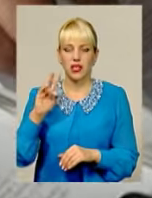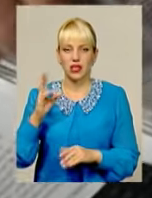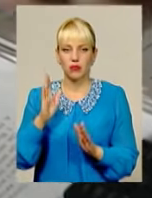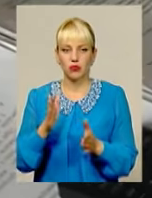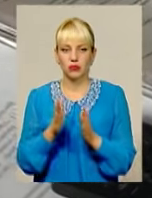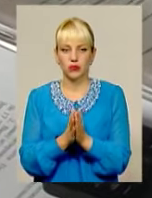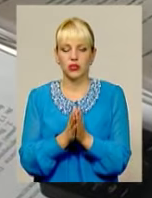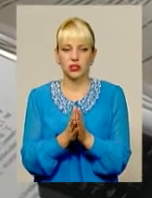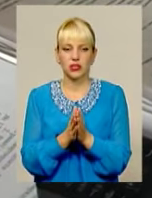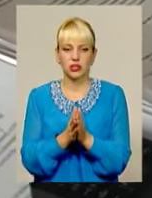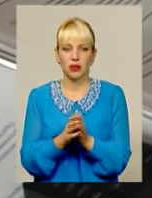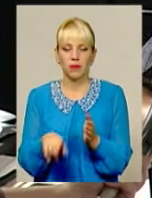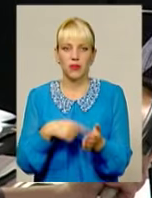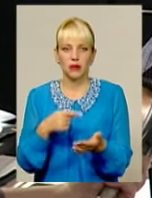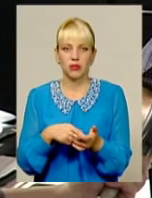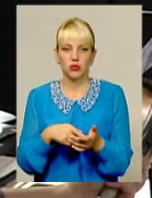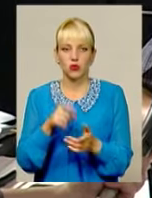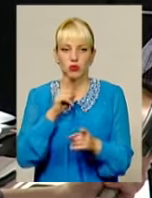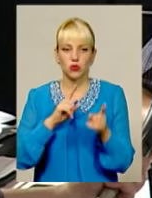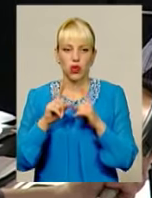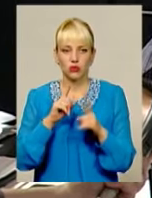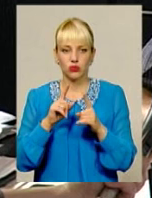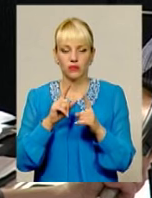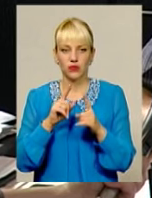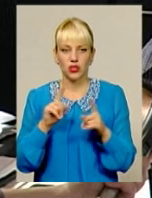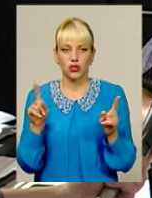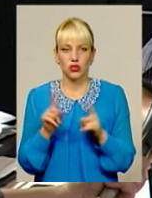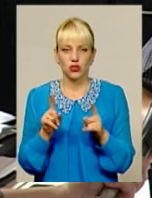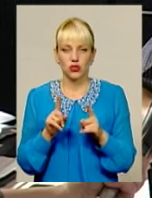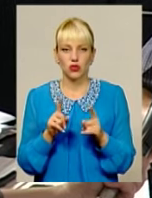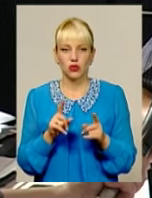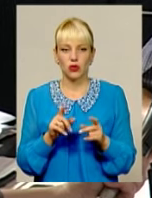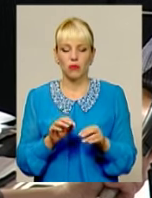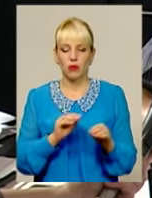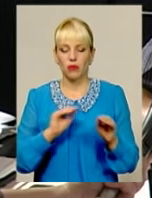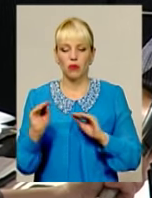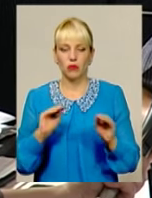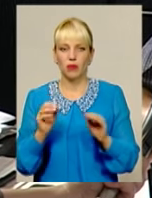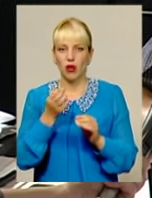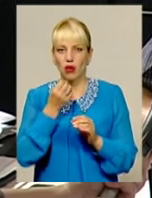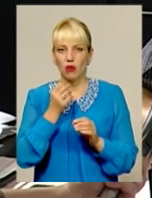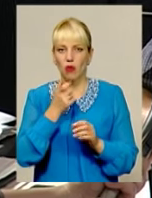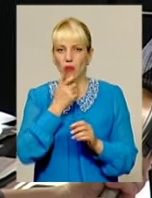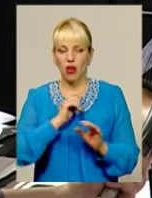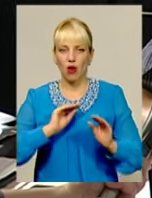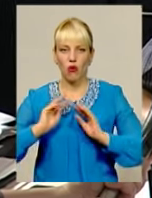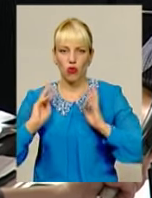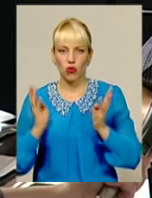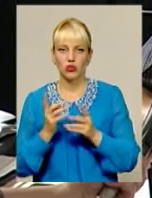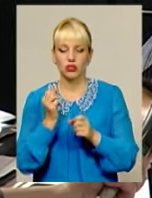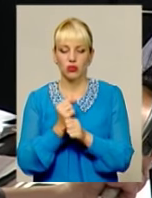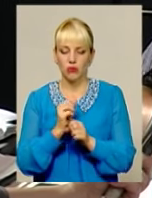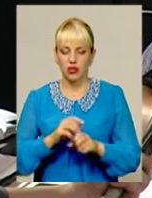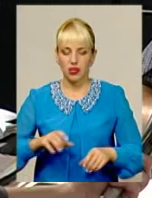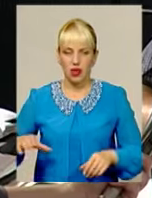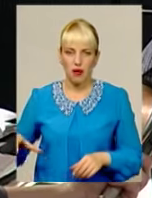просити міську раду, щоб провести облагородження цього майданчика, зробити пандус там і